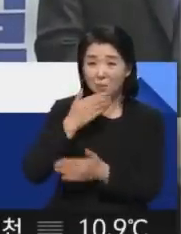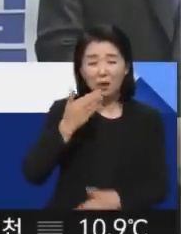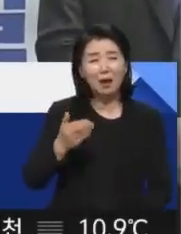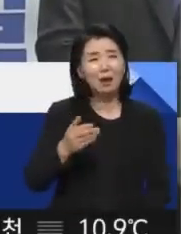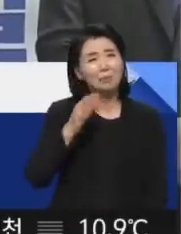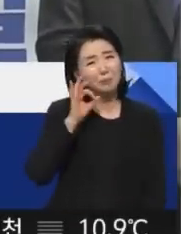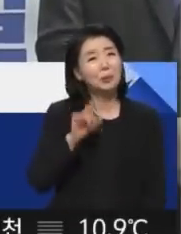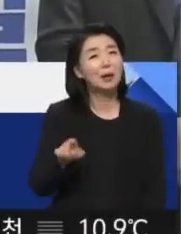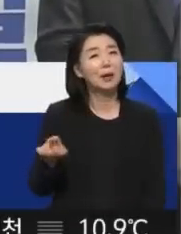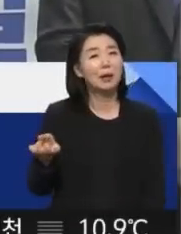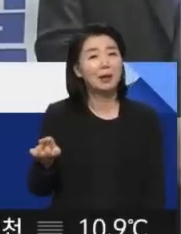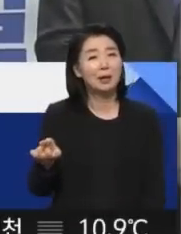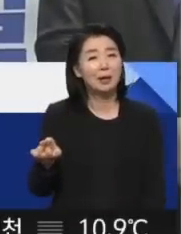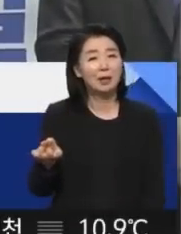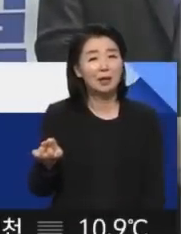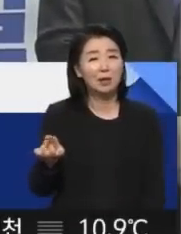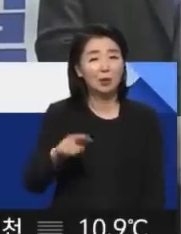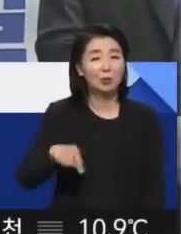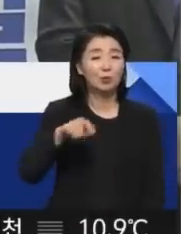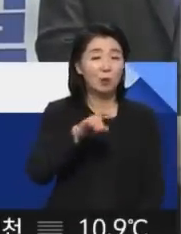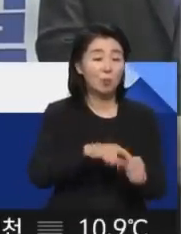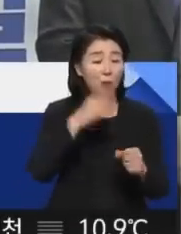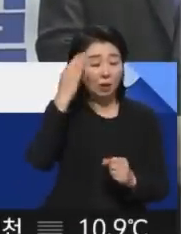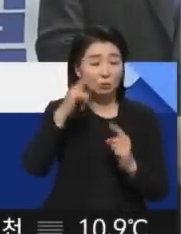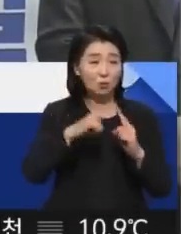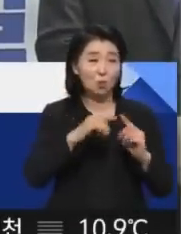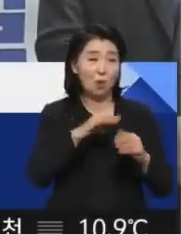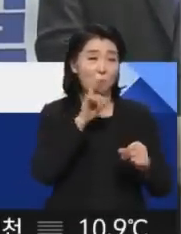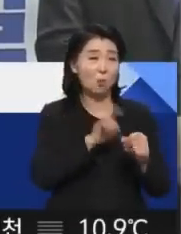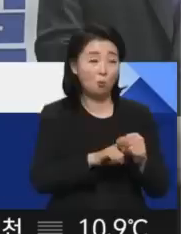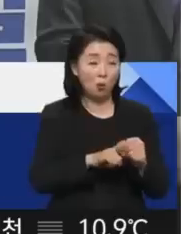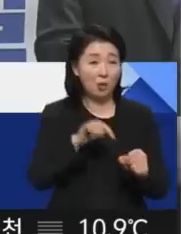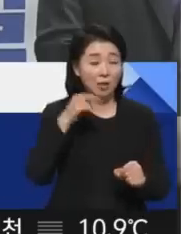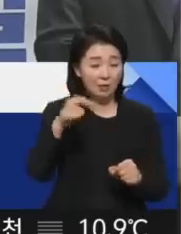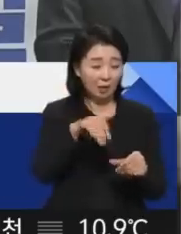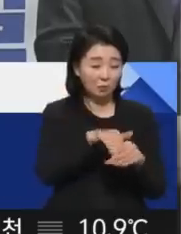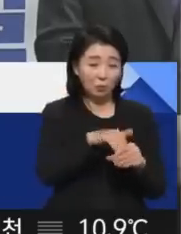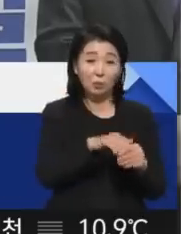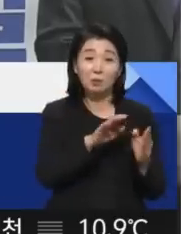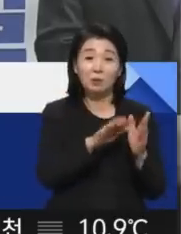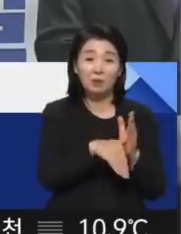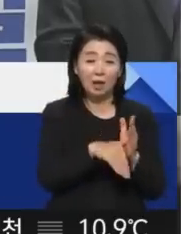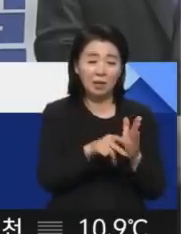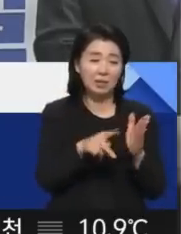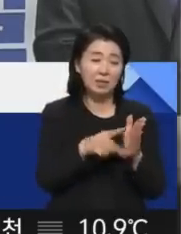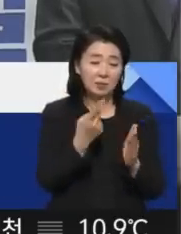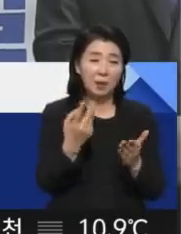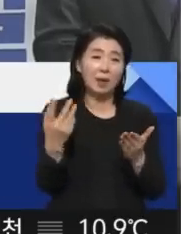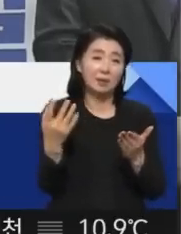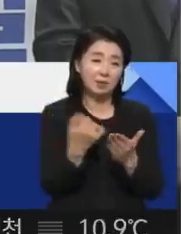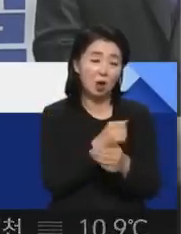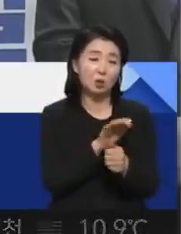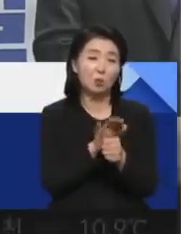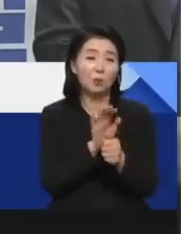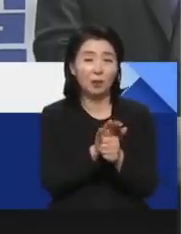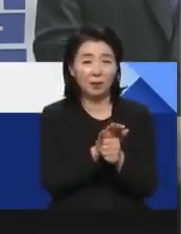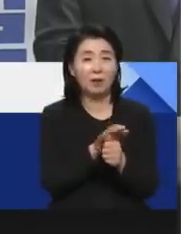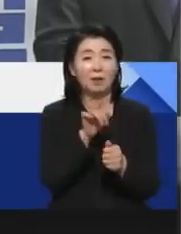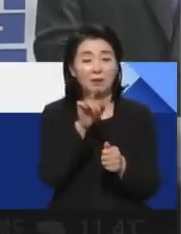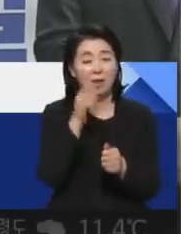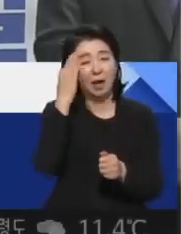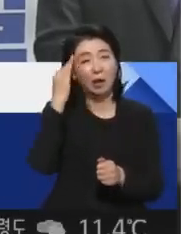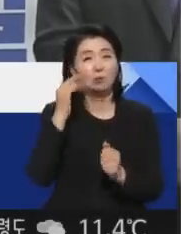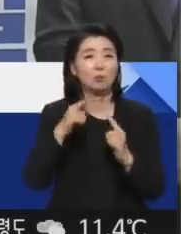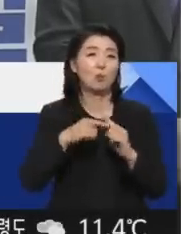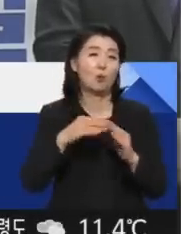에? 우리의 목표는, 한국교회의 목표는 다음 돌아오는 총선에서 200석을 서포트하는 것이